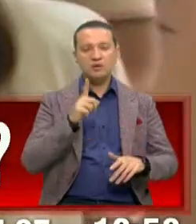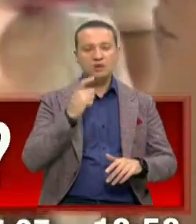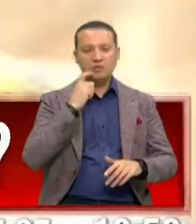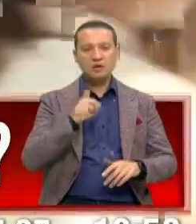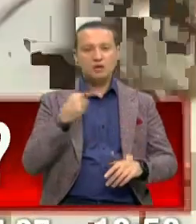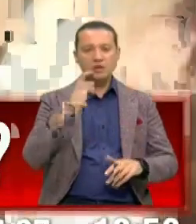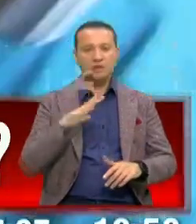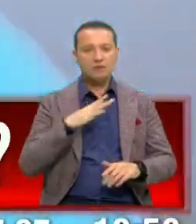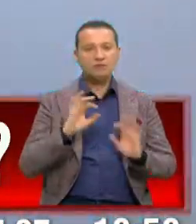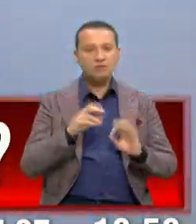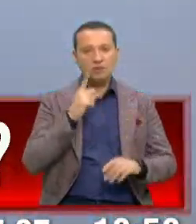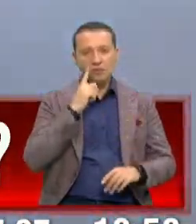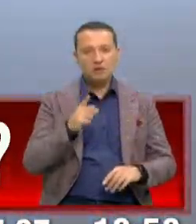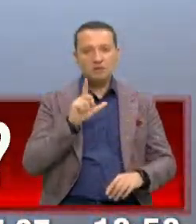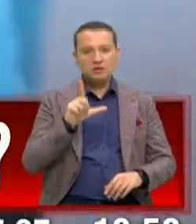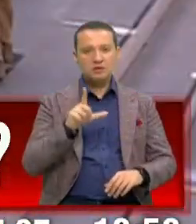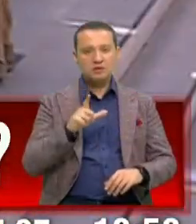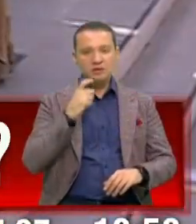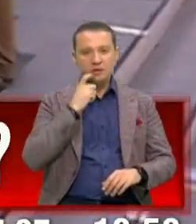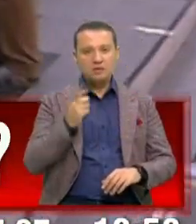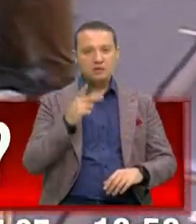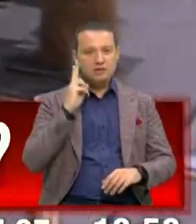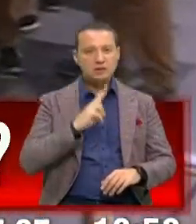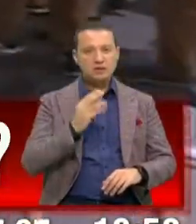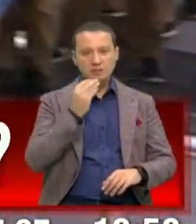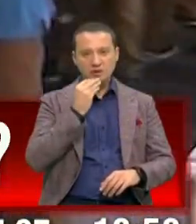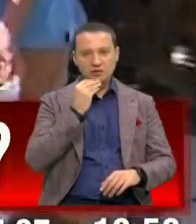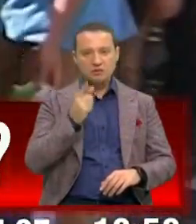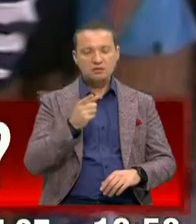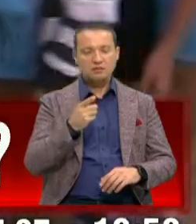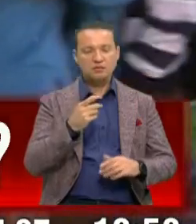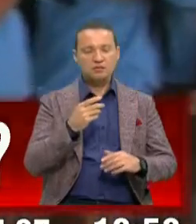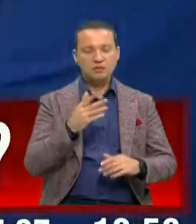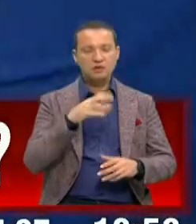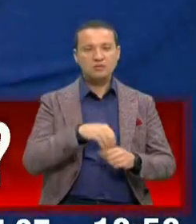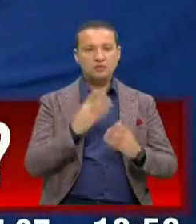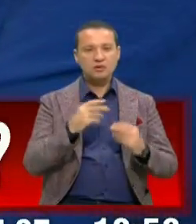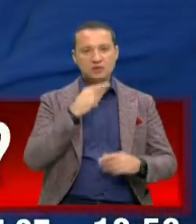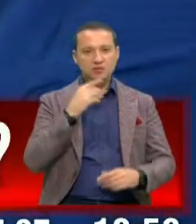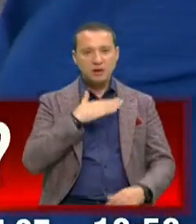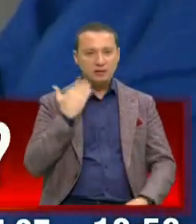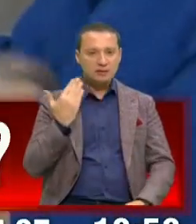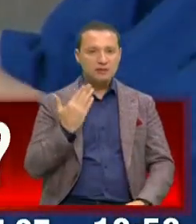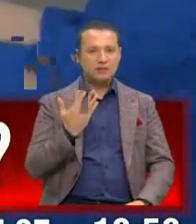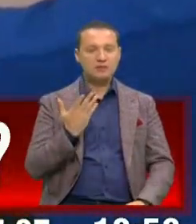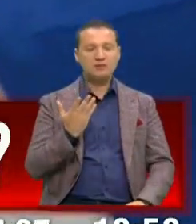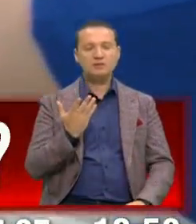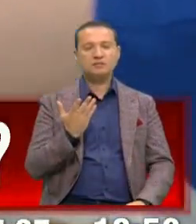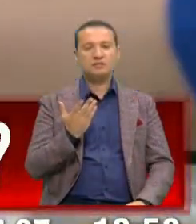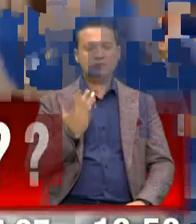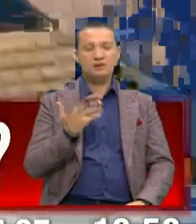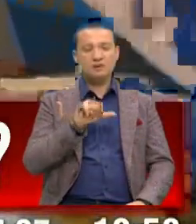demir eksikliği var mı Mutlaka bakılmalı ve demirden zengin besinler öğünlerimize eklenmeli kırmızı et en çok ön plana çıkıyor